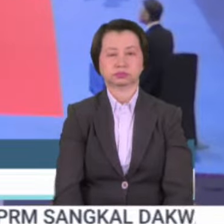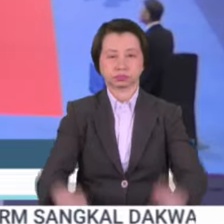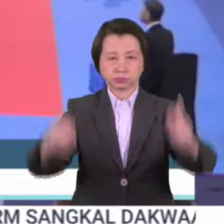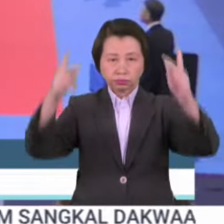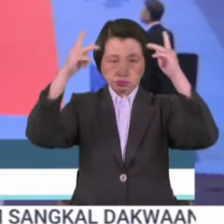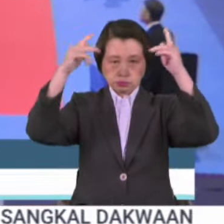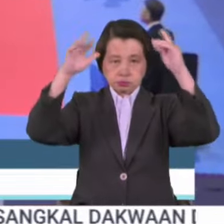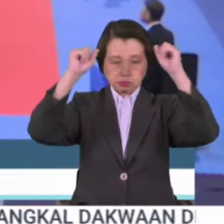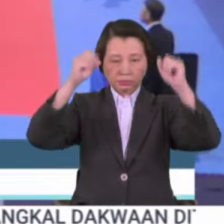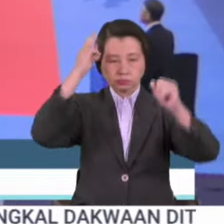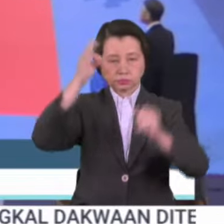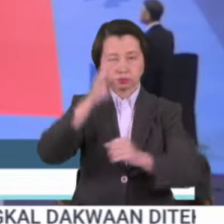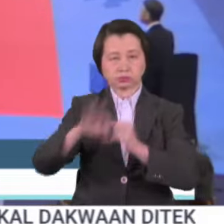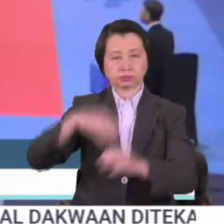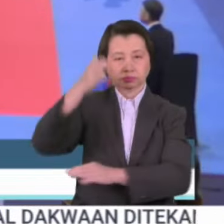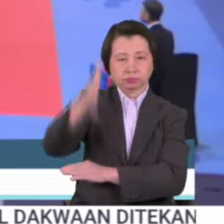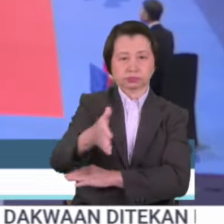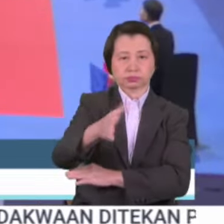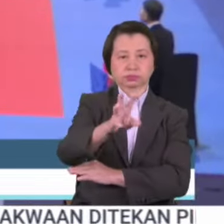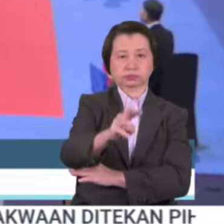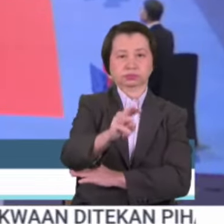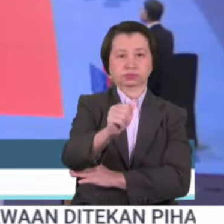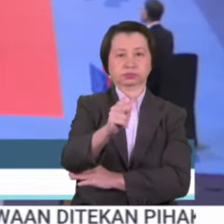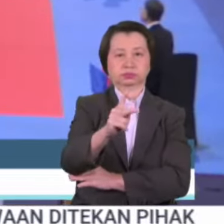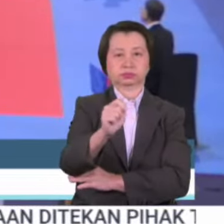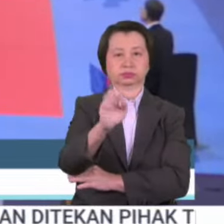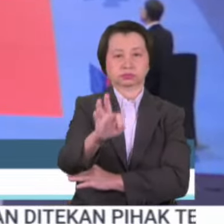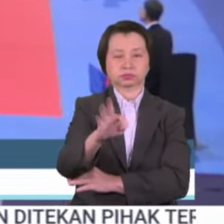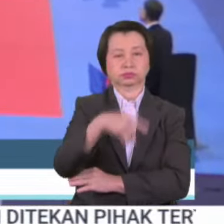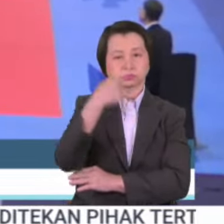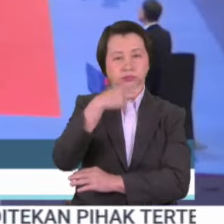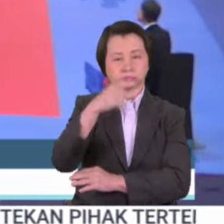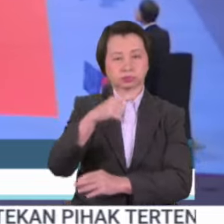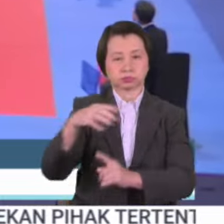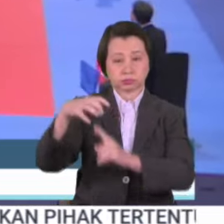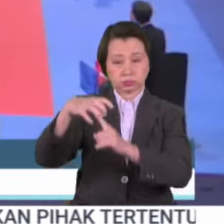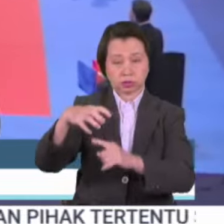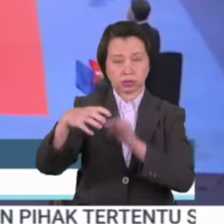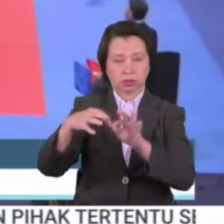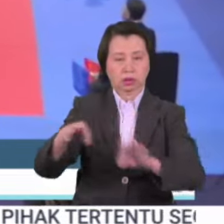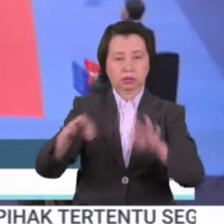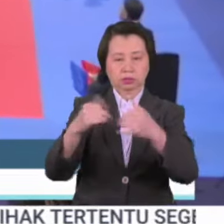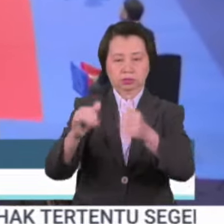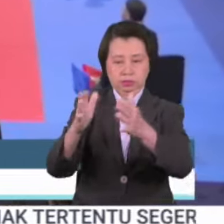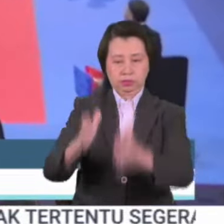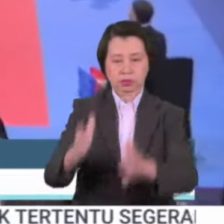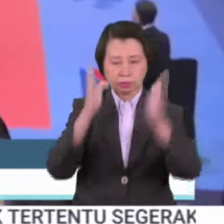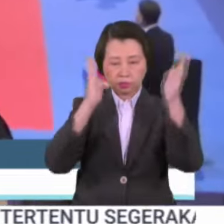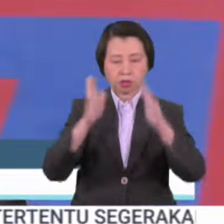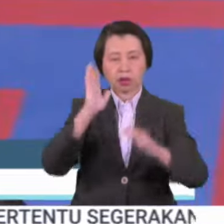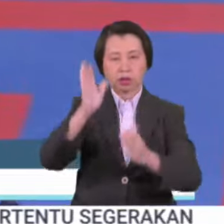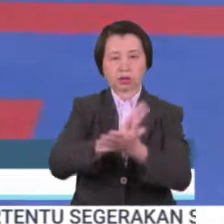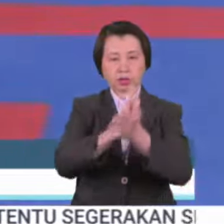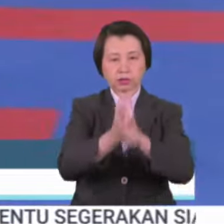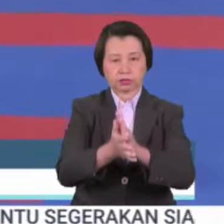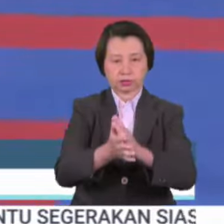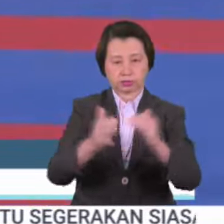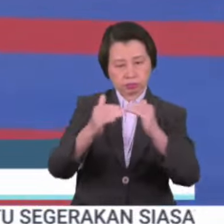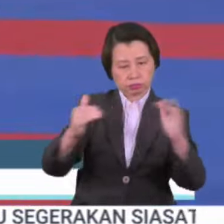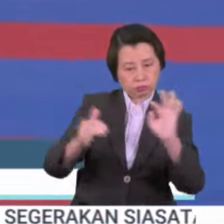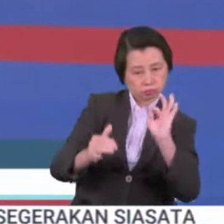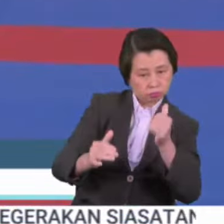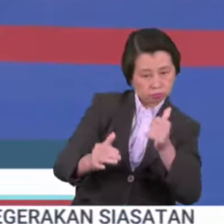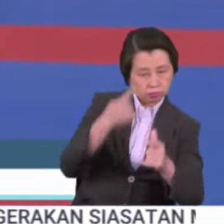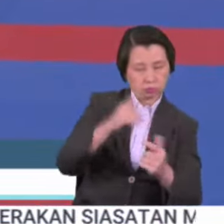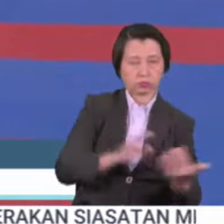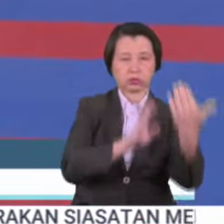Presiden Persekutuan Karate Malaysia MAKAF, Datuk Nur Azmi Ahmad berkata kejohanan itu penting kepada atlet negara yang akan menjadi penanda aras